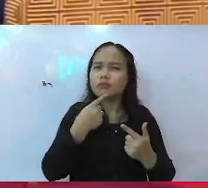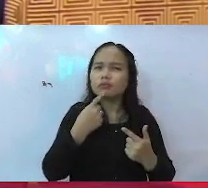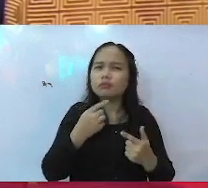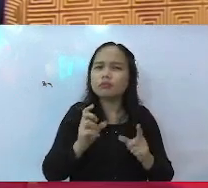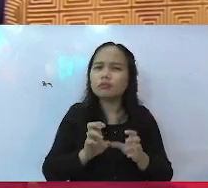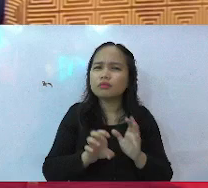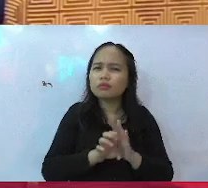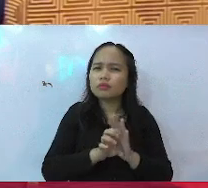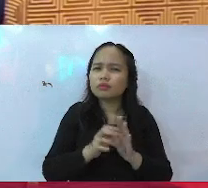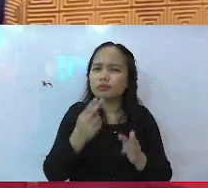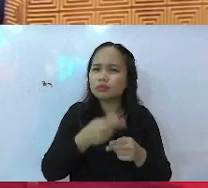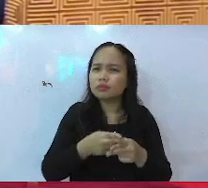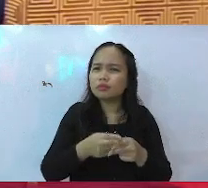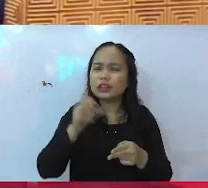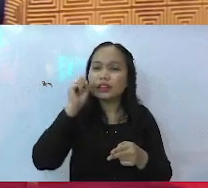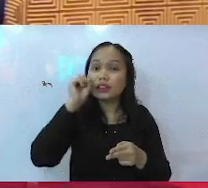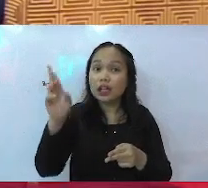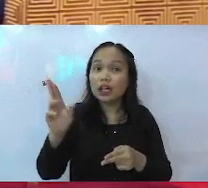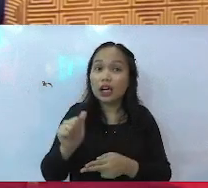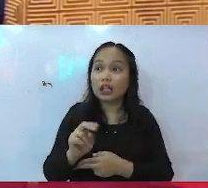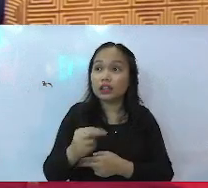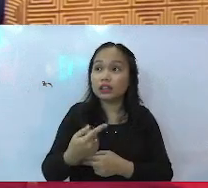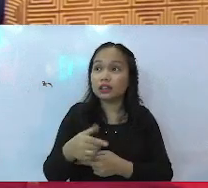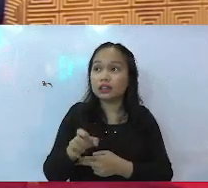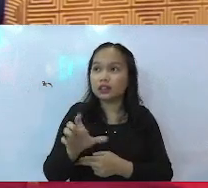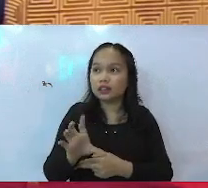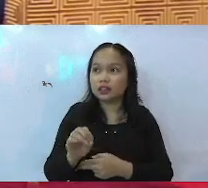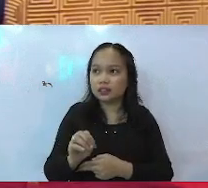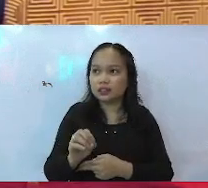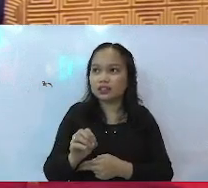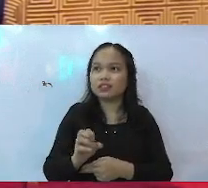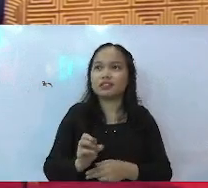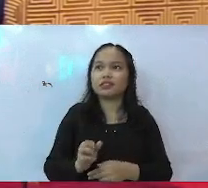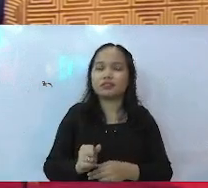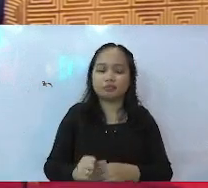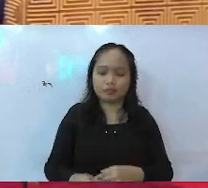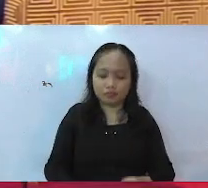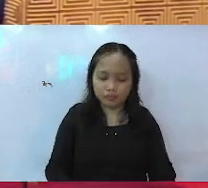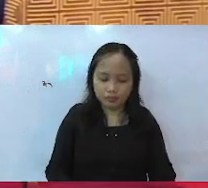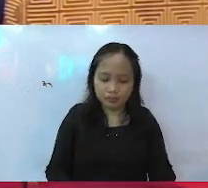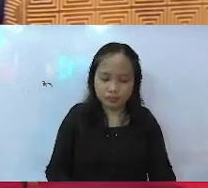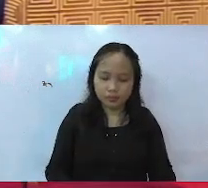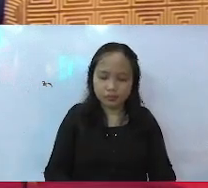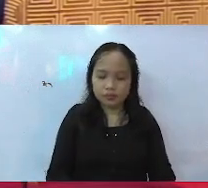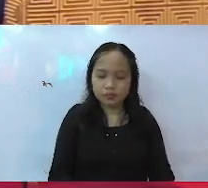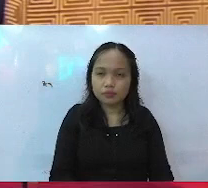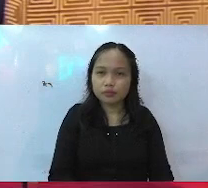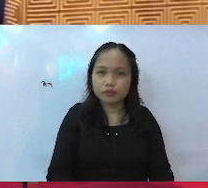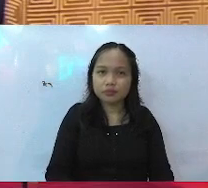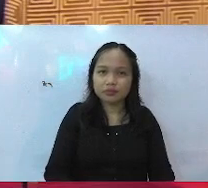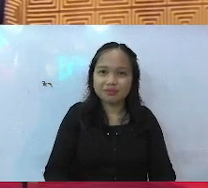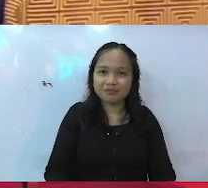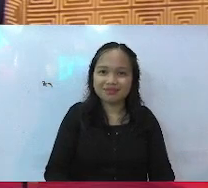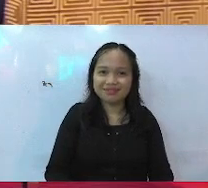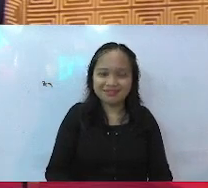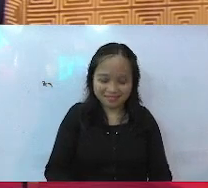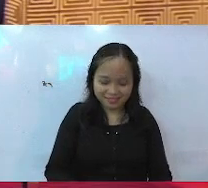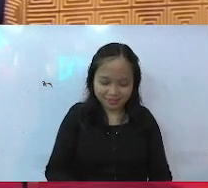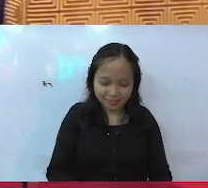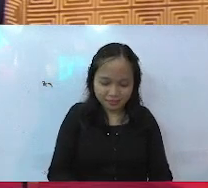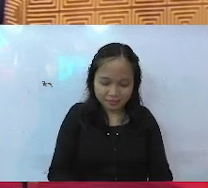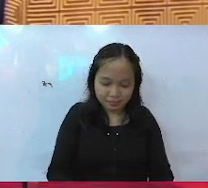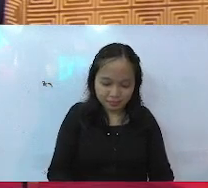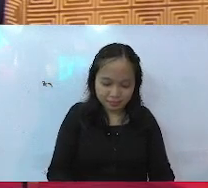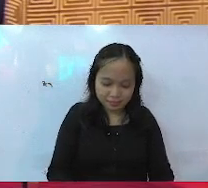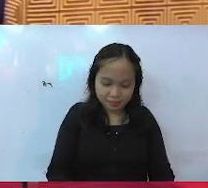shoutout po si sir Angelo kadaming ko yon para parang Parang parang droga yung dating e hindi h biro